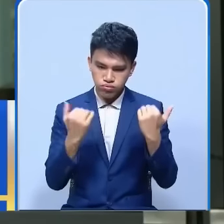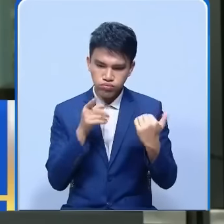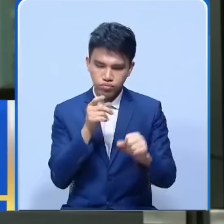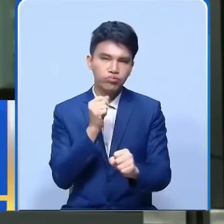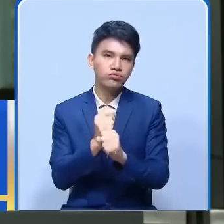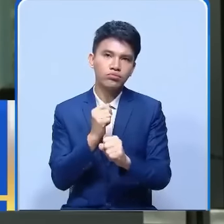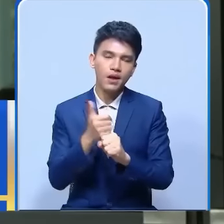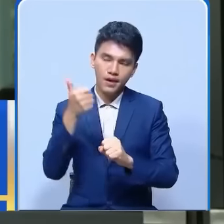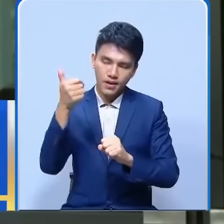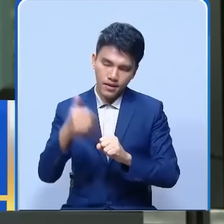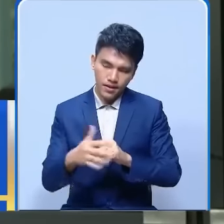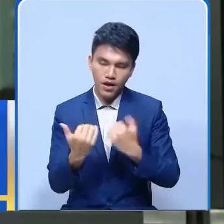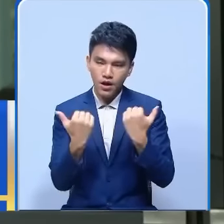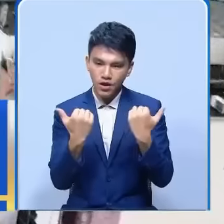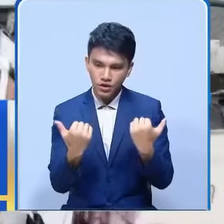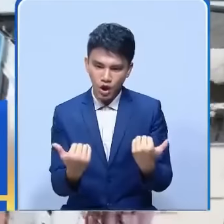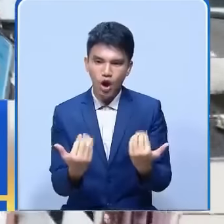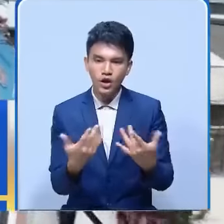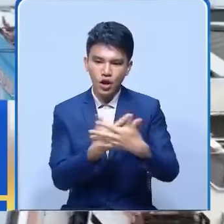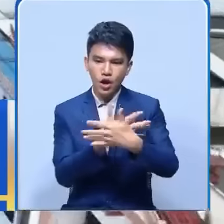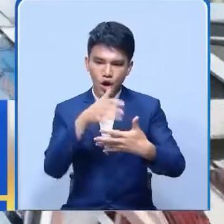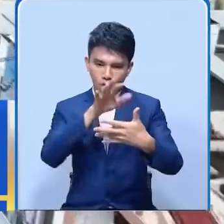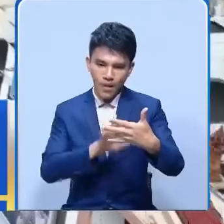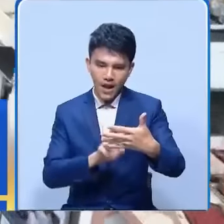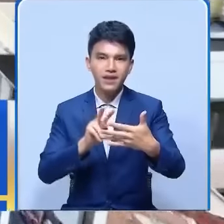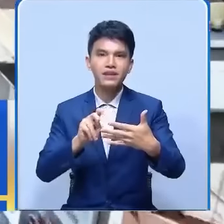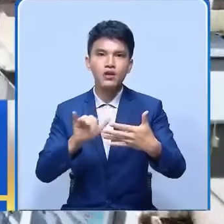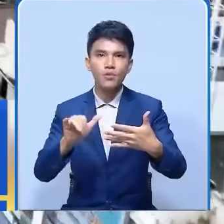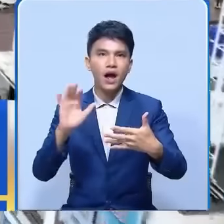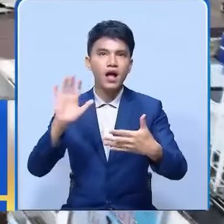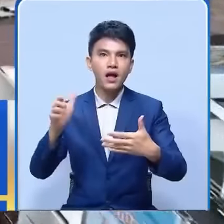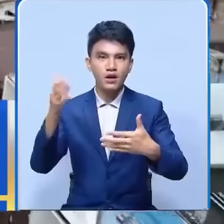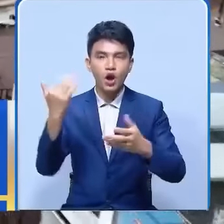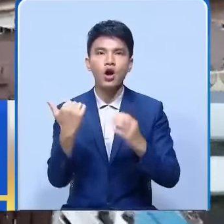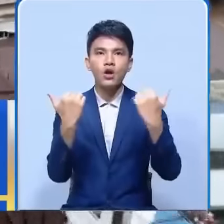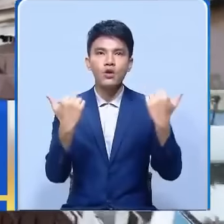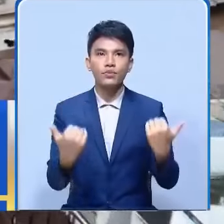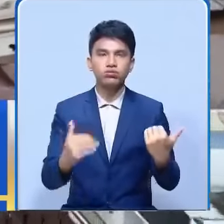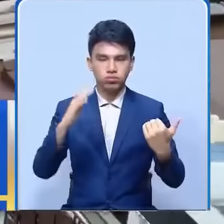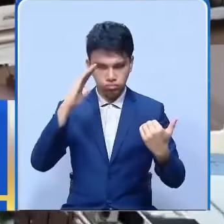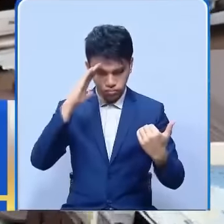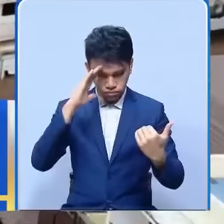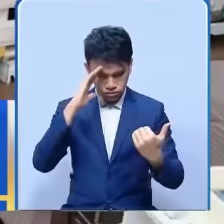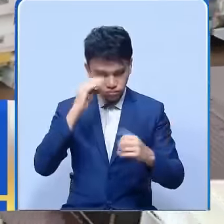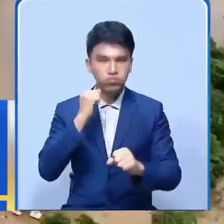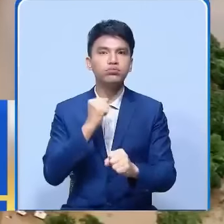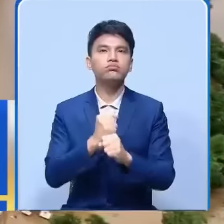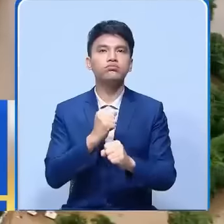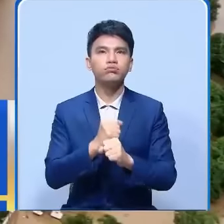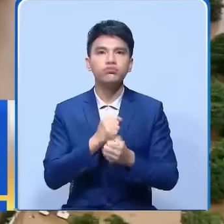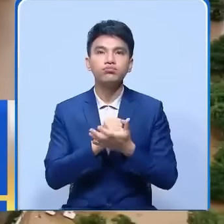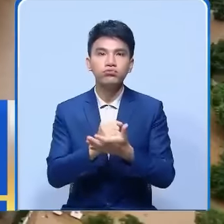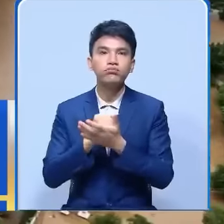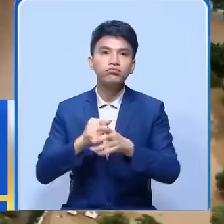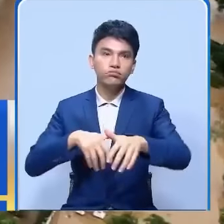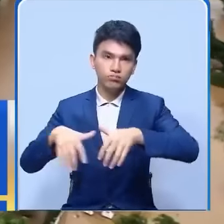ได้ต้องรอแถลงนโยบายก่อนแต่ขณะนี้เนี่ยก็มีทหารทุกเหล่าเข้าปฏิบัติหน้าที่ช่วยเหลือพี่น้อง